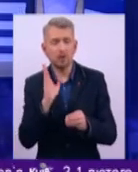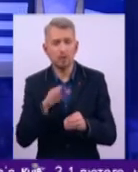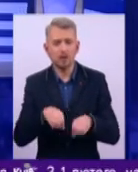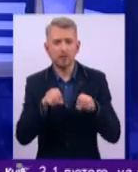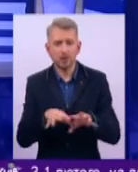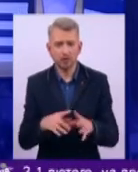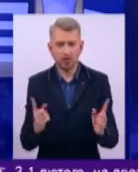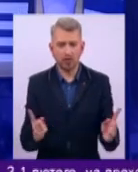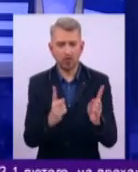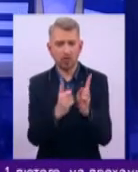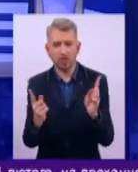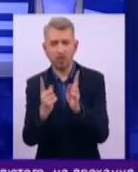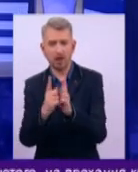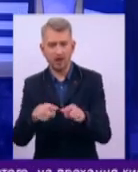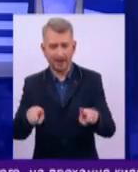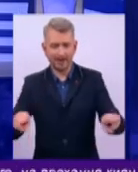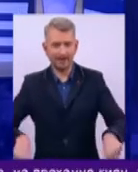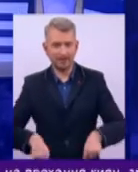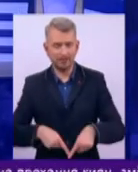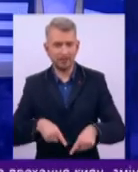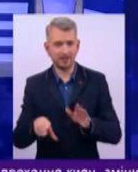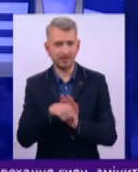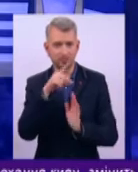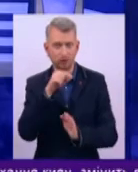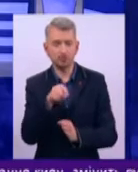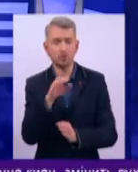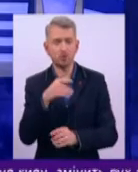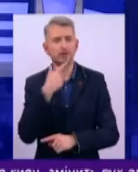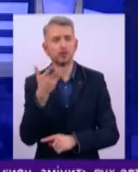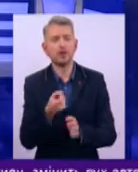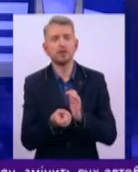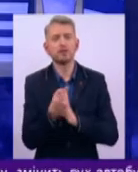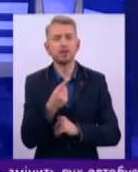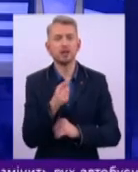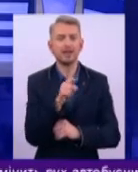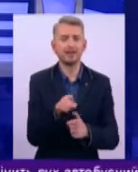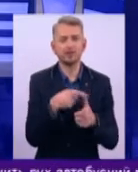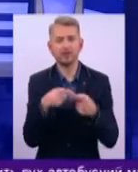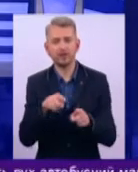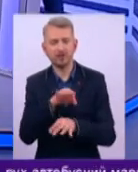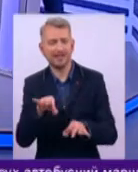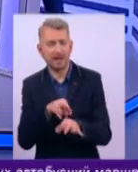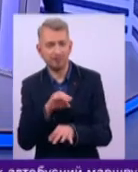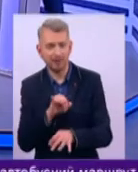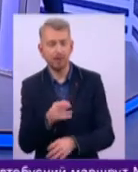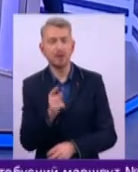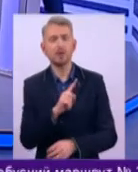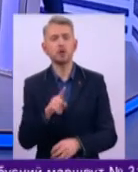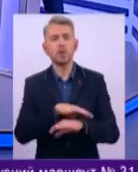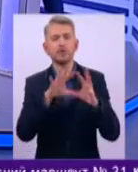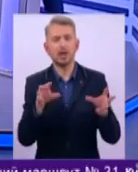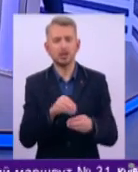один на один на килимі вже безпосередньо з Путіним, і вже йому будуть звітувати, звідкіля ті чи інші схеми. Те, що